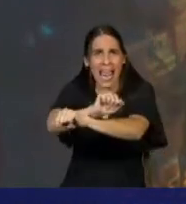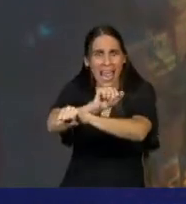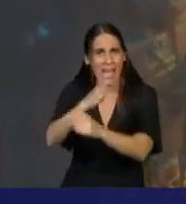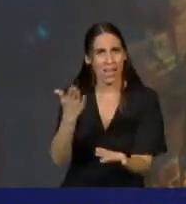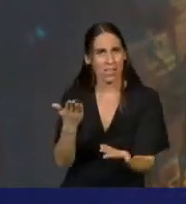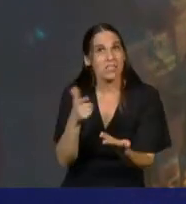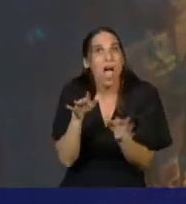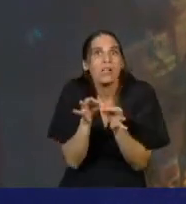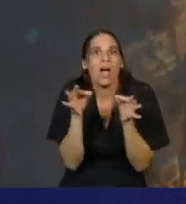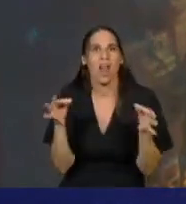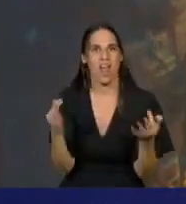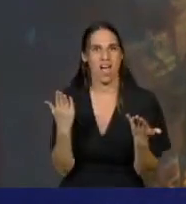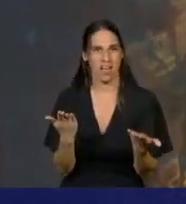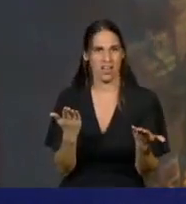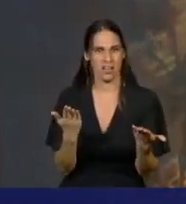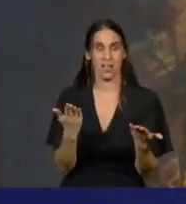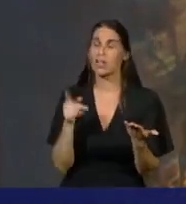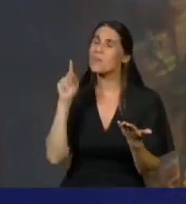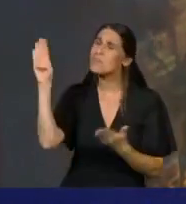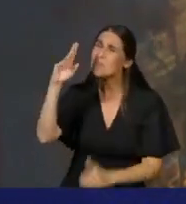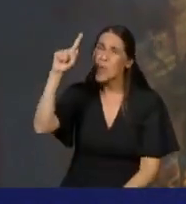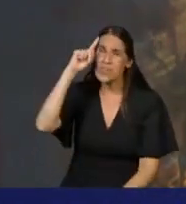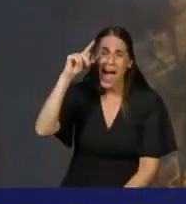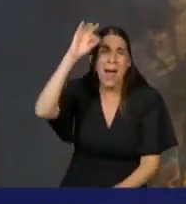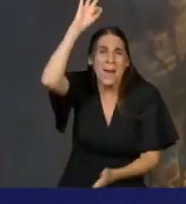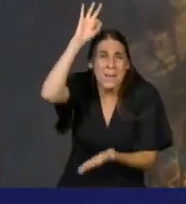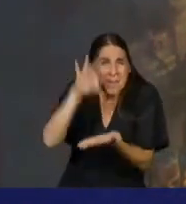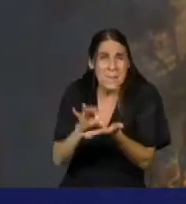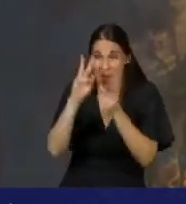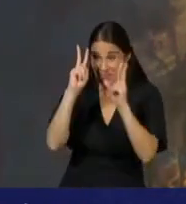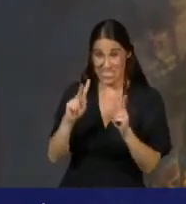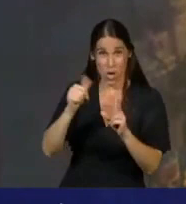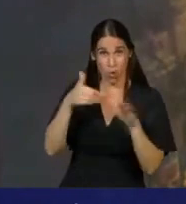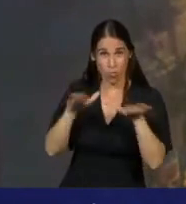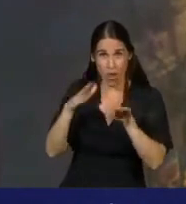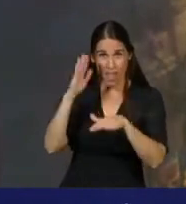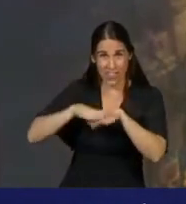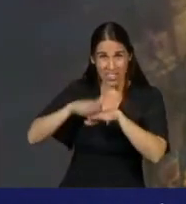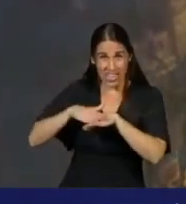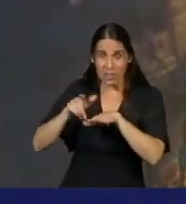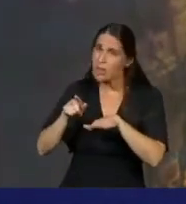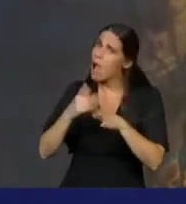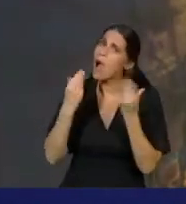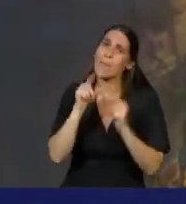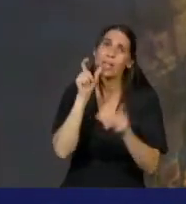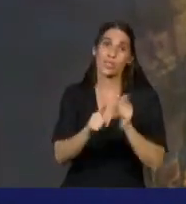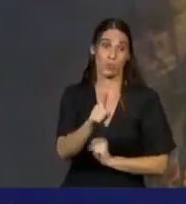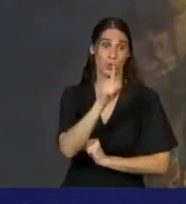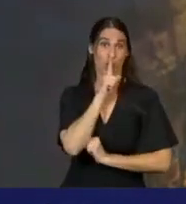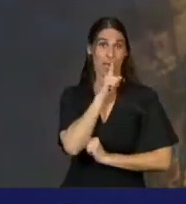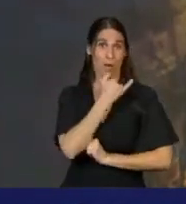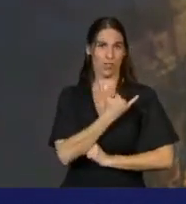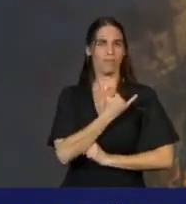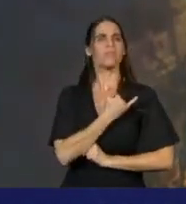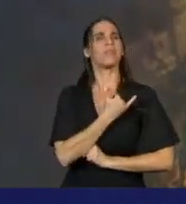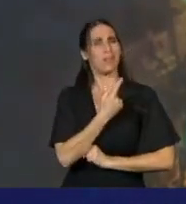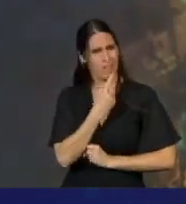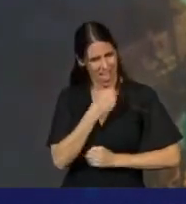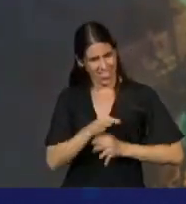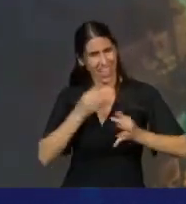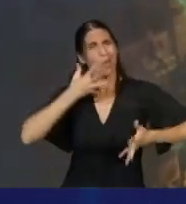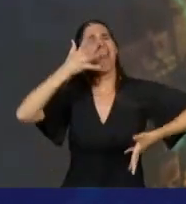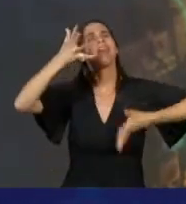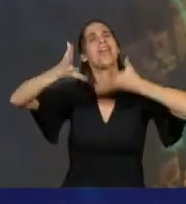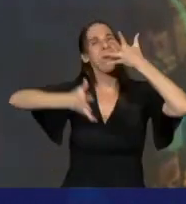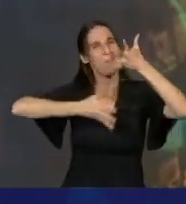הסיפור. נתניהו יודע היטב שביום שבו הוא יפסיק להיות ראש ממשלה, הרבה אנשים ששותקים עכשיו יפתחו את הפה שלהם,